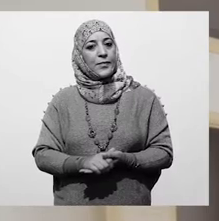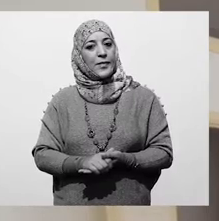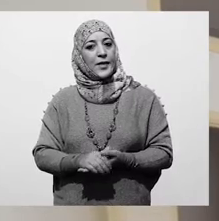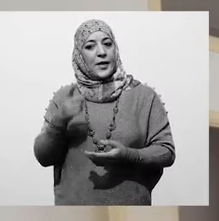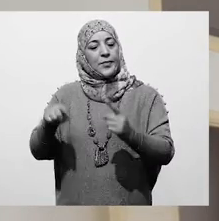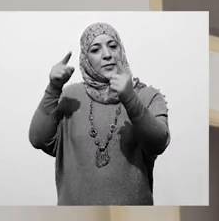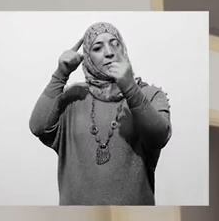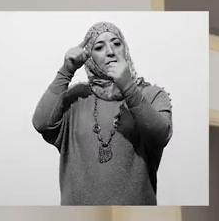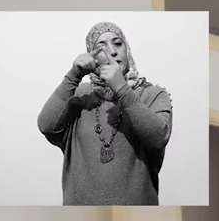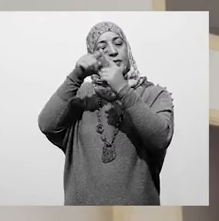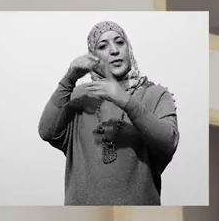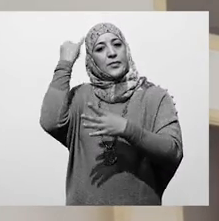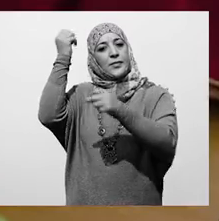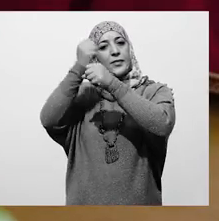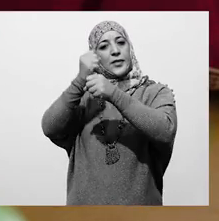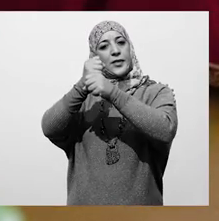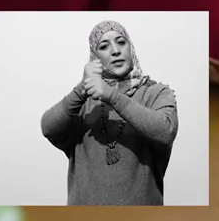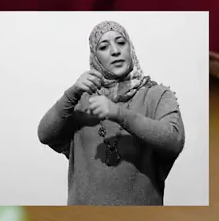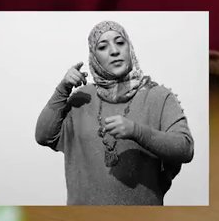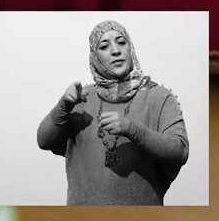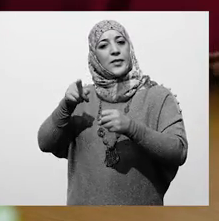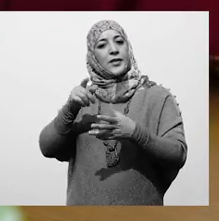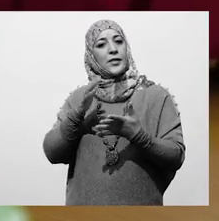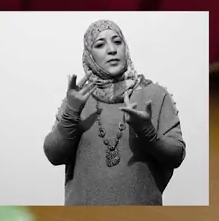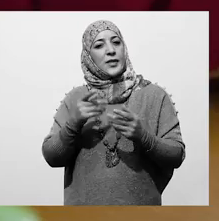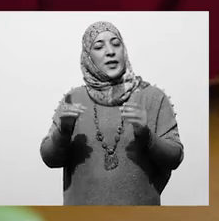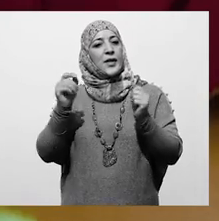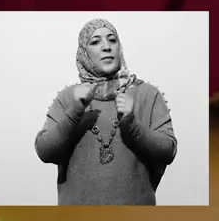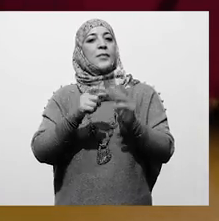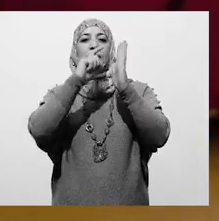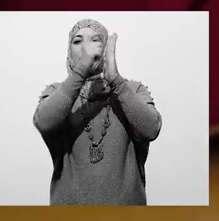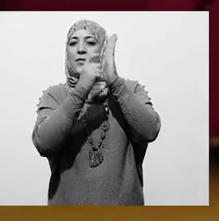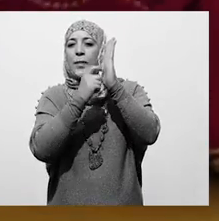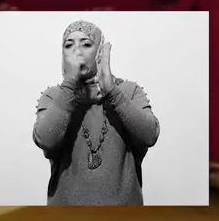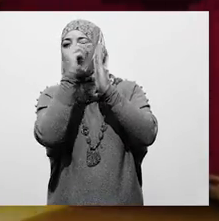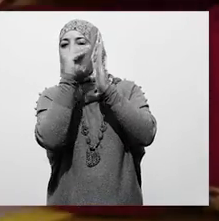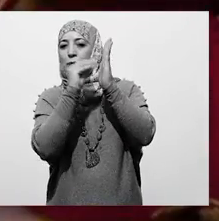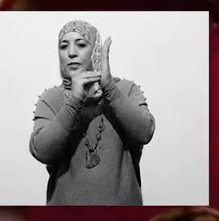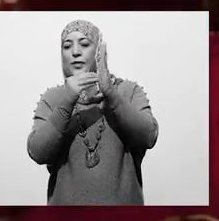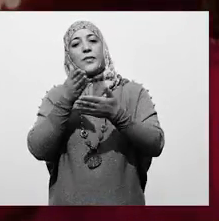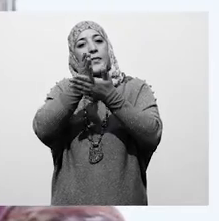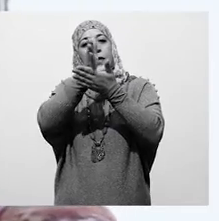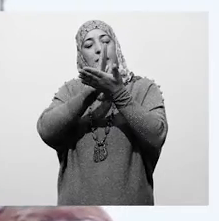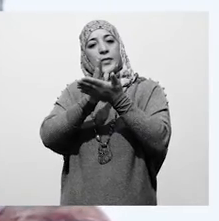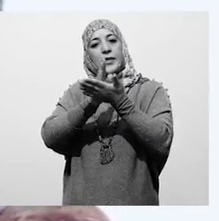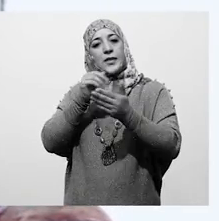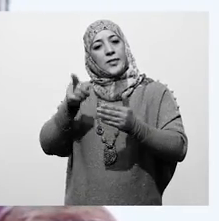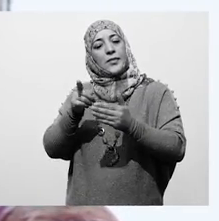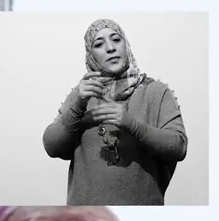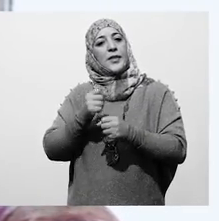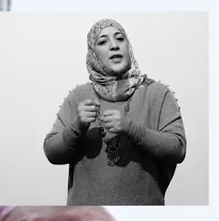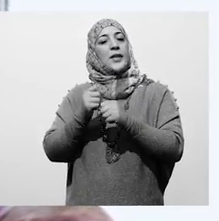l'objectif de l'initiative de nous comment impacté le programme d'action communale pour qu'ils soient